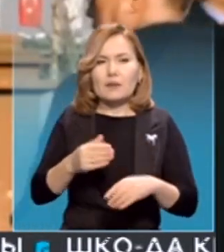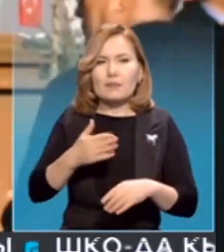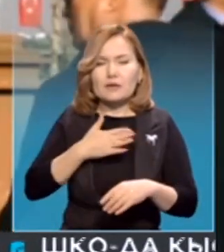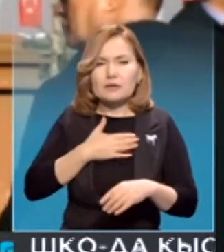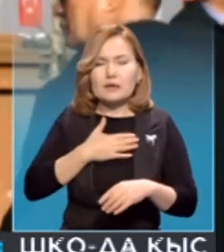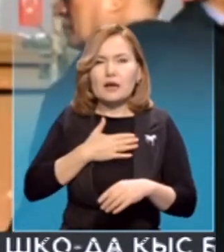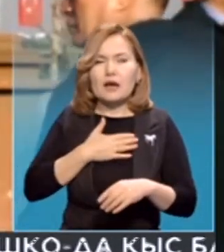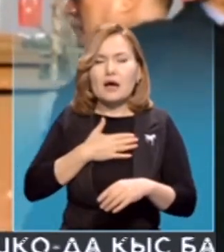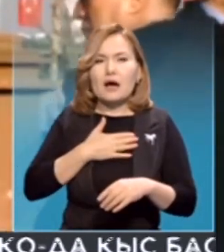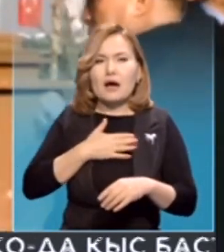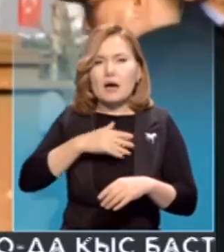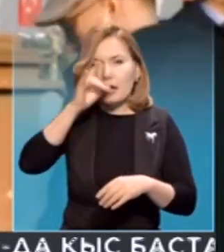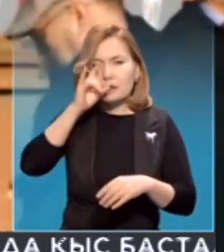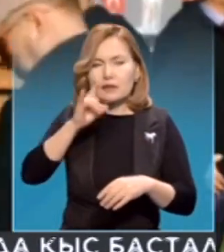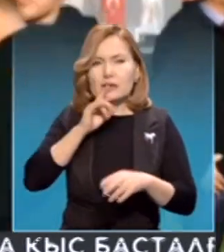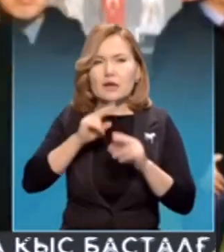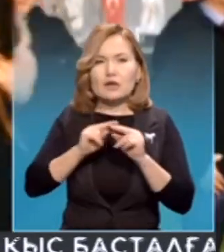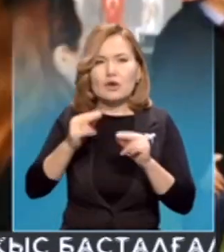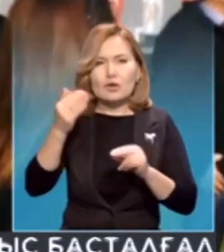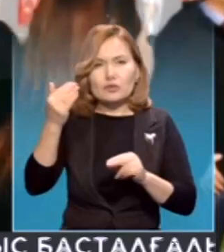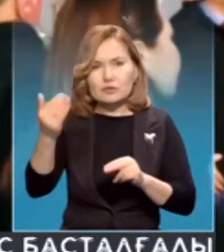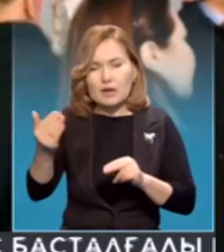біздің әр елдің Түркияның